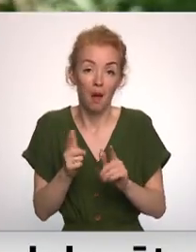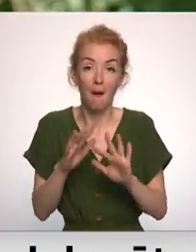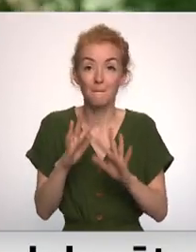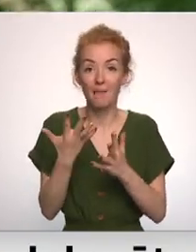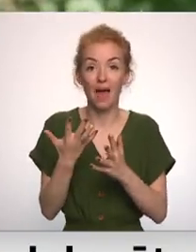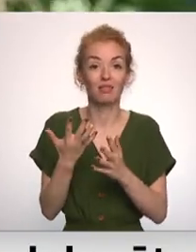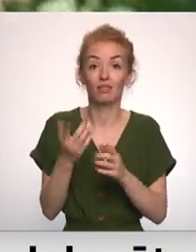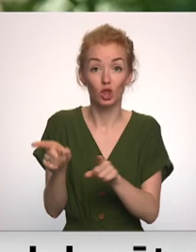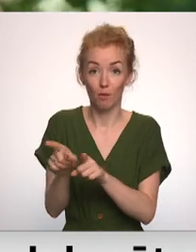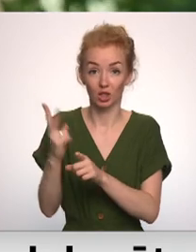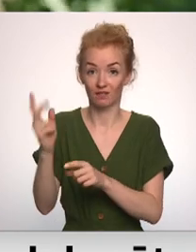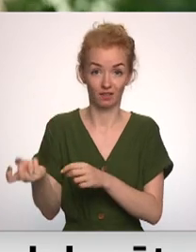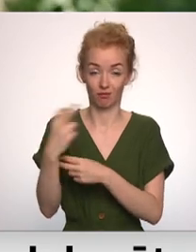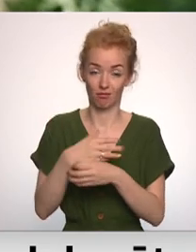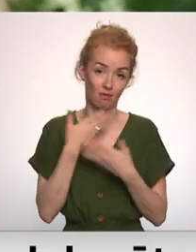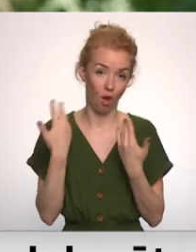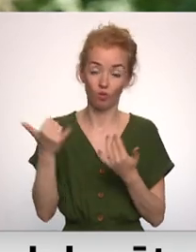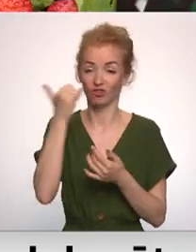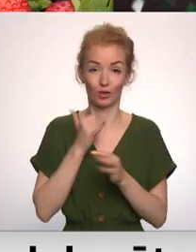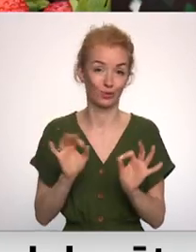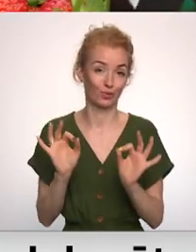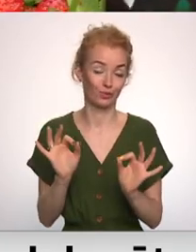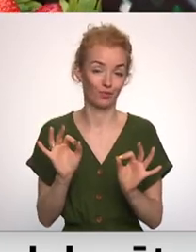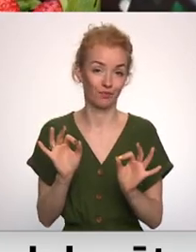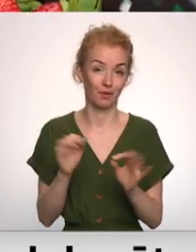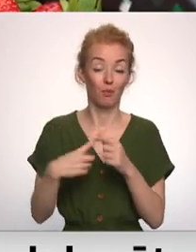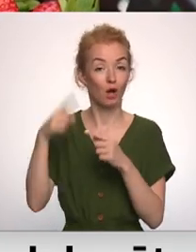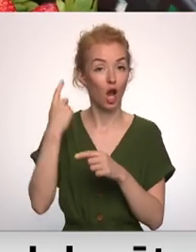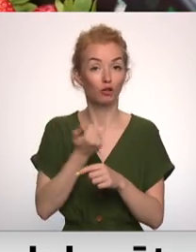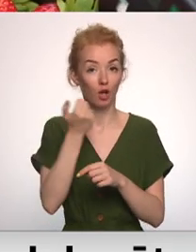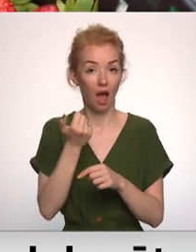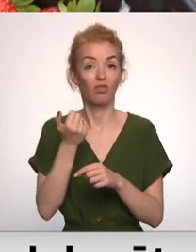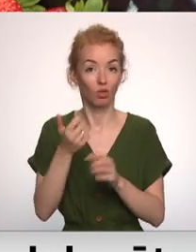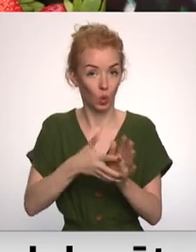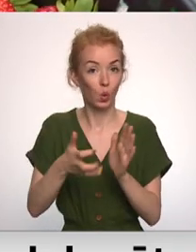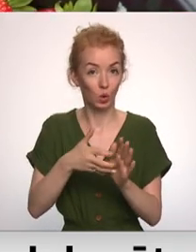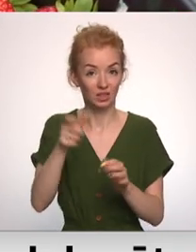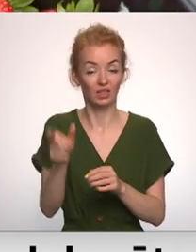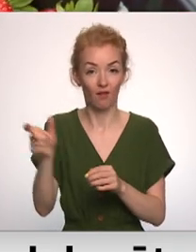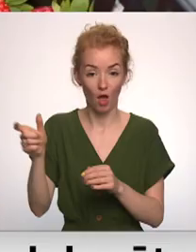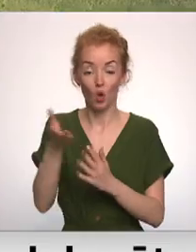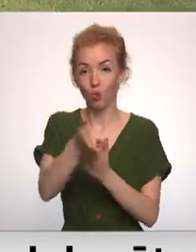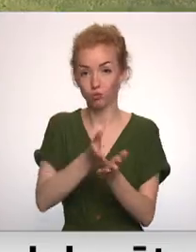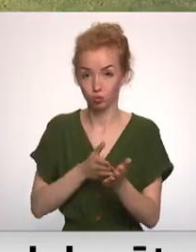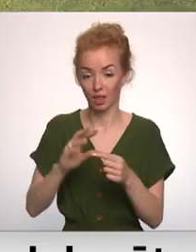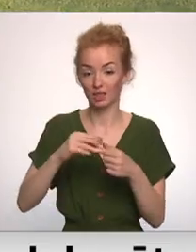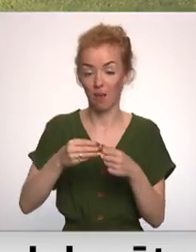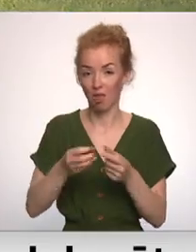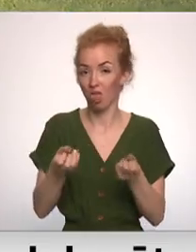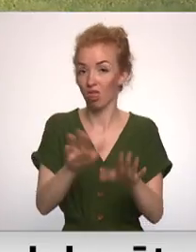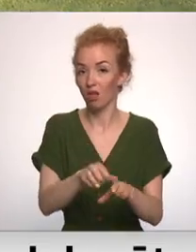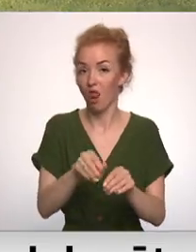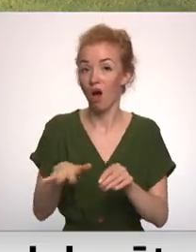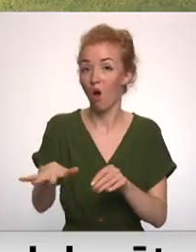paši divi nav arī ne atbraukuši, ne zvanījuši vairāk. Pērn nepietiekamu darba roku dēļ puse zemeņu ražas palika uz lauka.